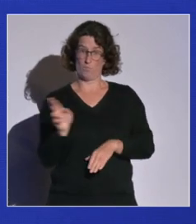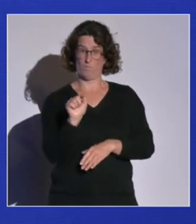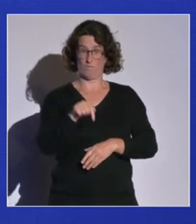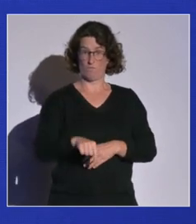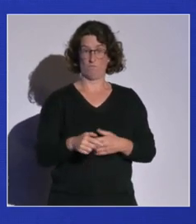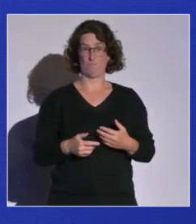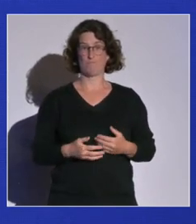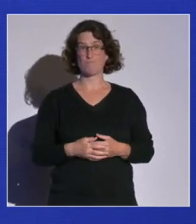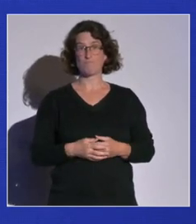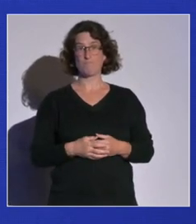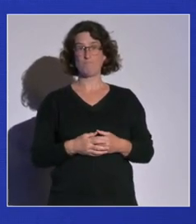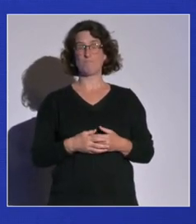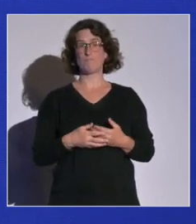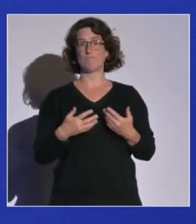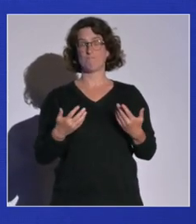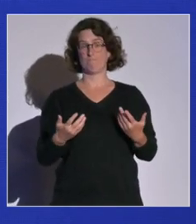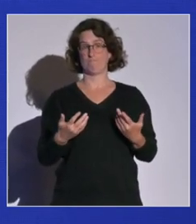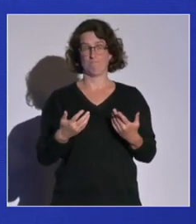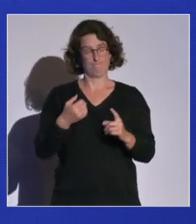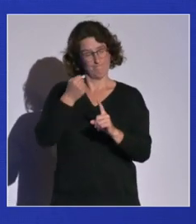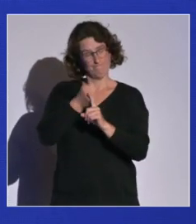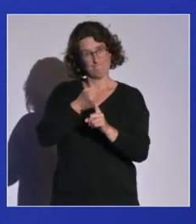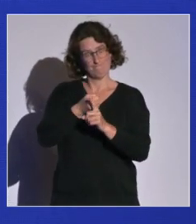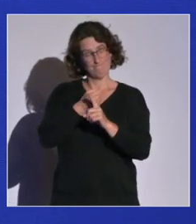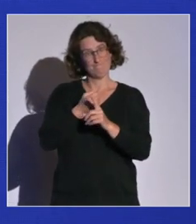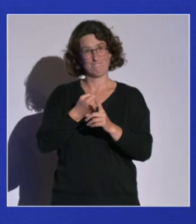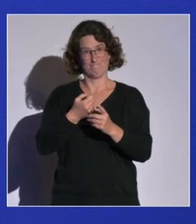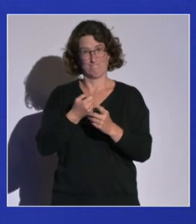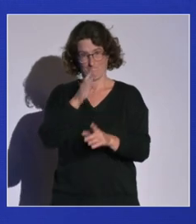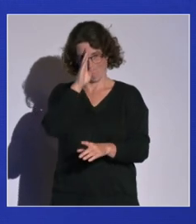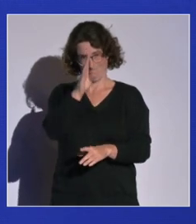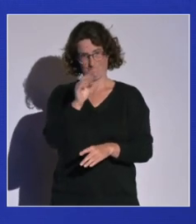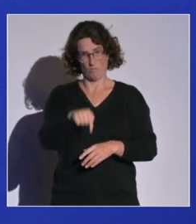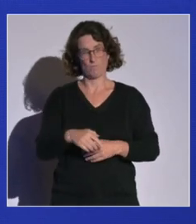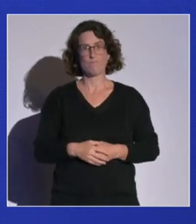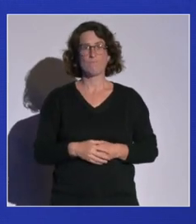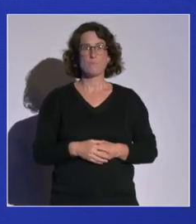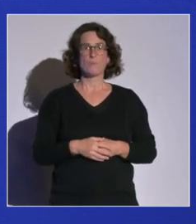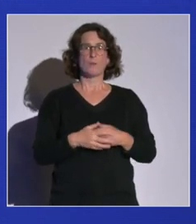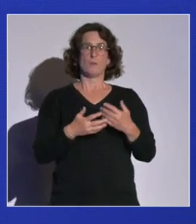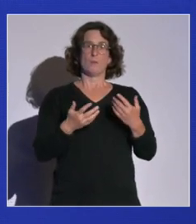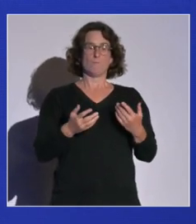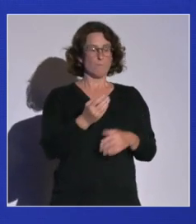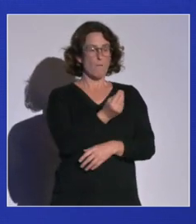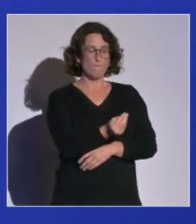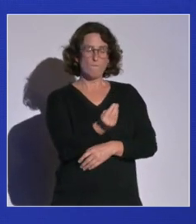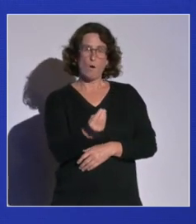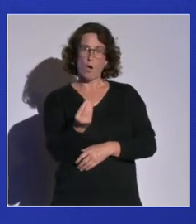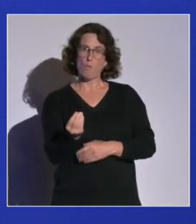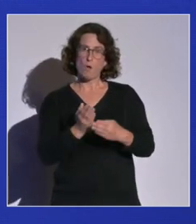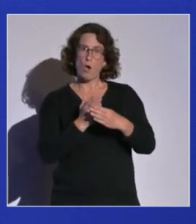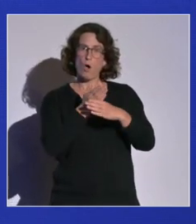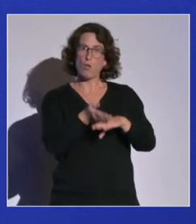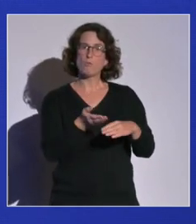il faut le faire de manière déterminée. Quand vous vérifiez que 20% des enfants qui entrent en sixième